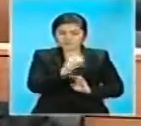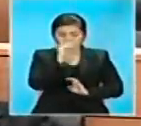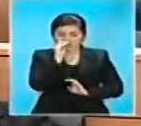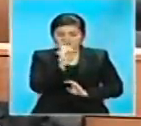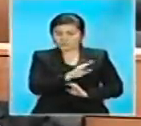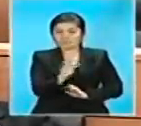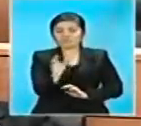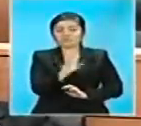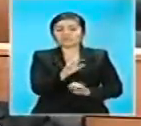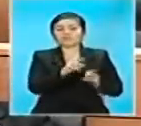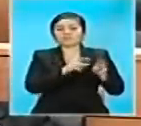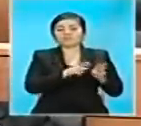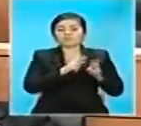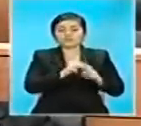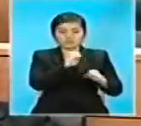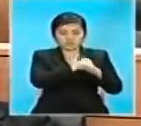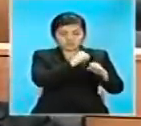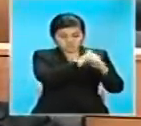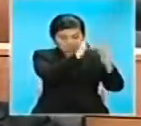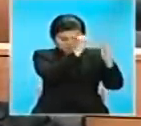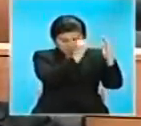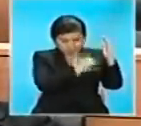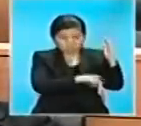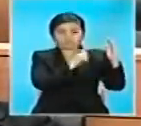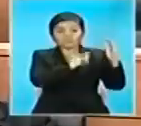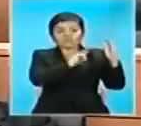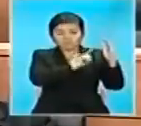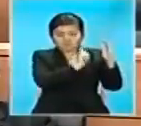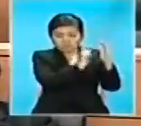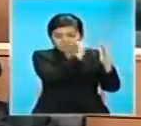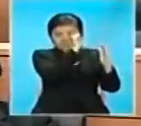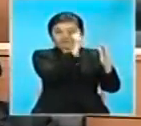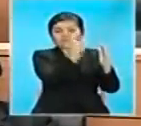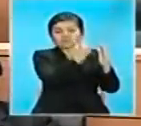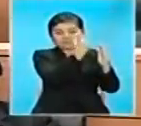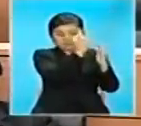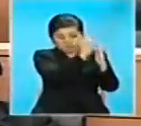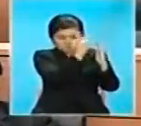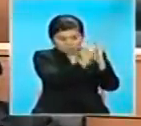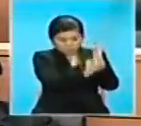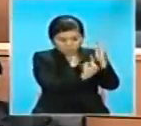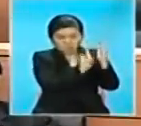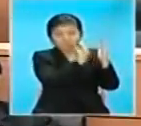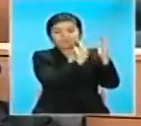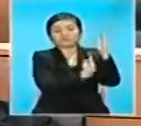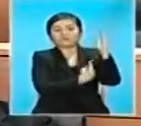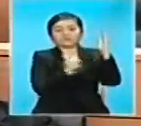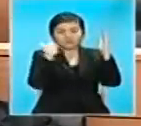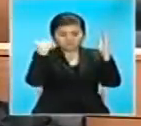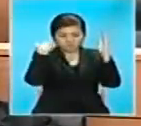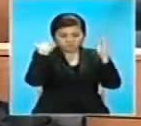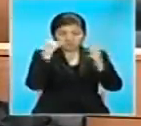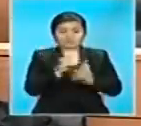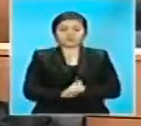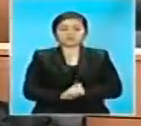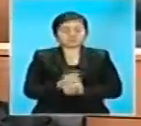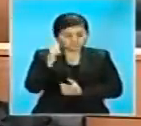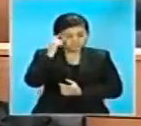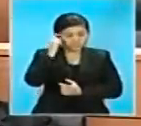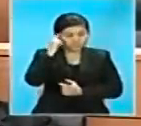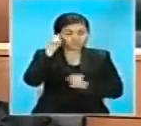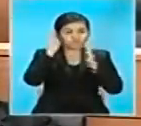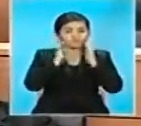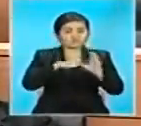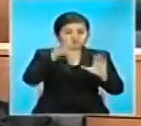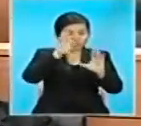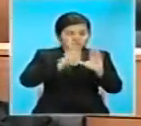เลือกตั้งทั้งจังหวัดเอาเพียงแค่คนคนเดียวและก็ผมเชื่อว่ามีคนสมัครที่มี